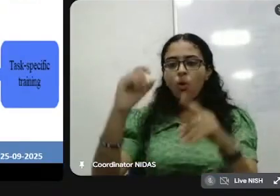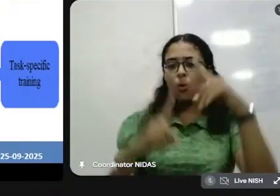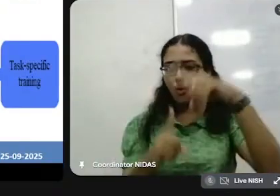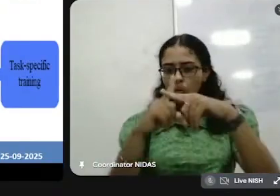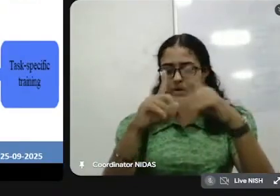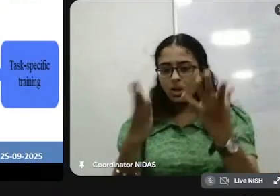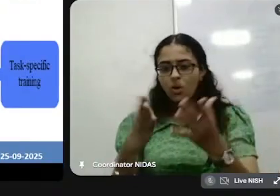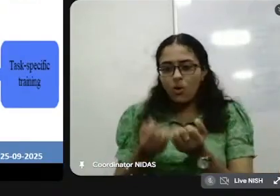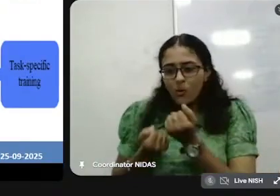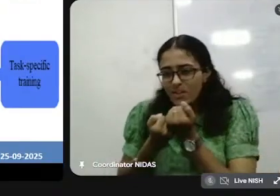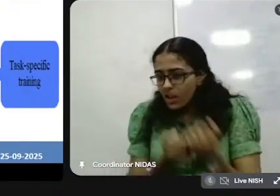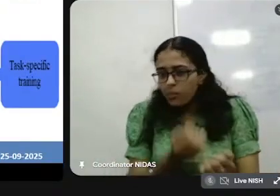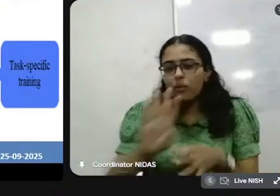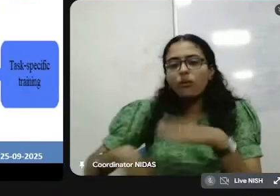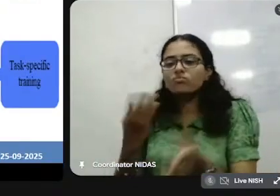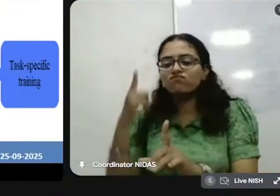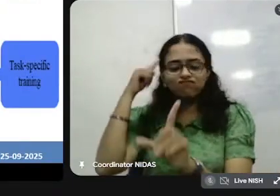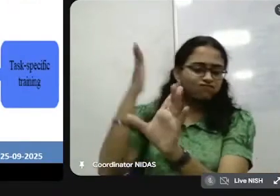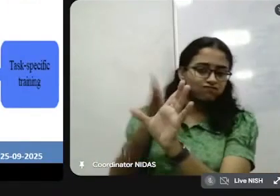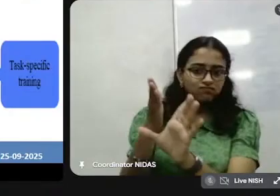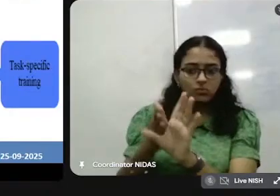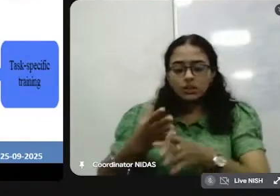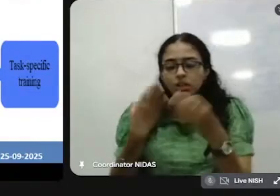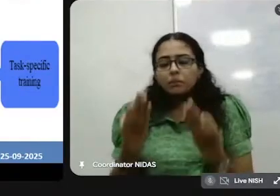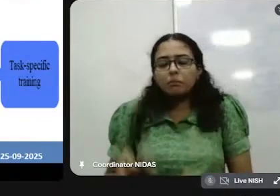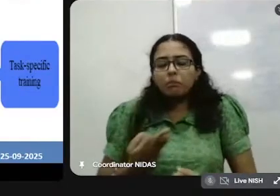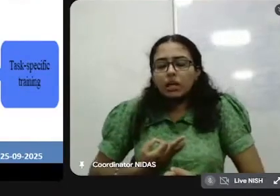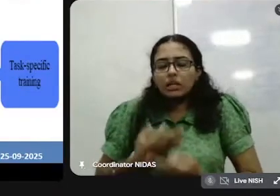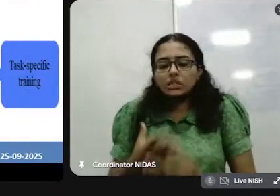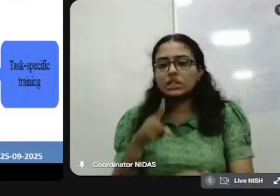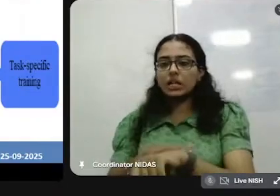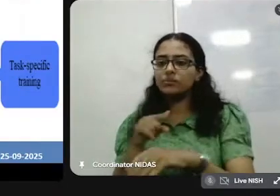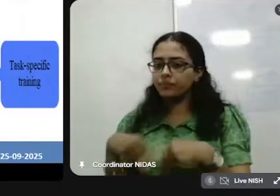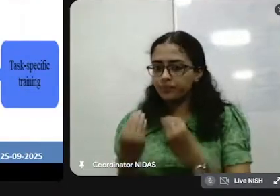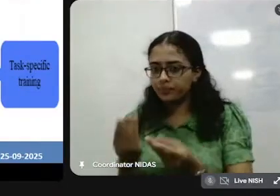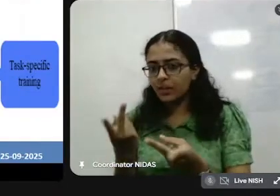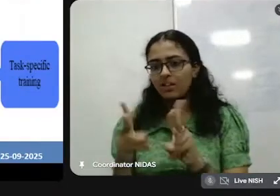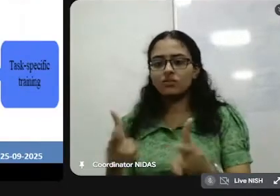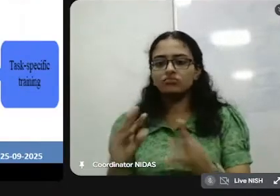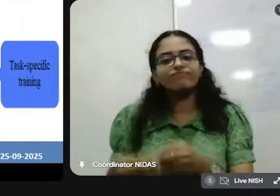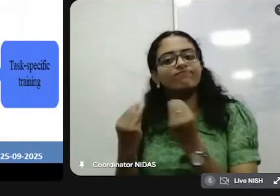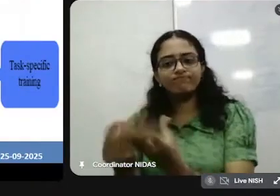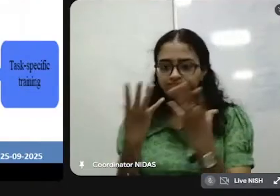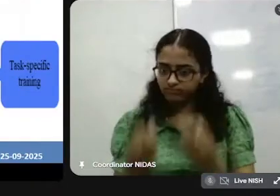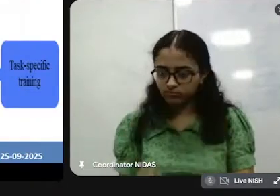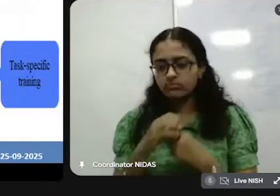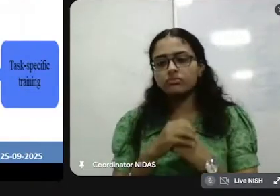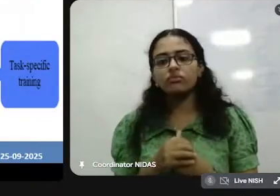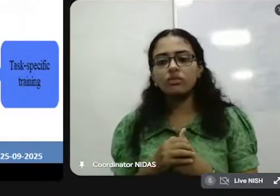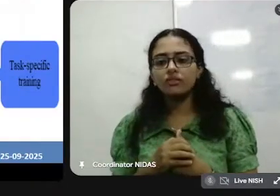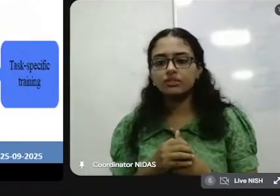സൈക്കോളജിയുടെ സപ്പോർട്ട് വേണം. അതേപോലെ തന്നെ മെഡിക്കേഷൻ ആയിട്ടുള്ള സപ്പോർട്ടും കാര്യങ്ങളും ഉണ്ടെങ്കിൽ സ്ട്രോക്കിന്റെ ഒരു റീഹാബിലിറ്റേഷൻ പൂർണ്ണമാകുമെന്ന്